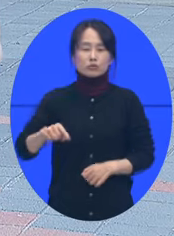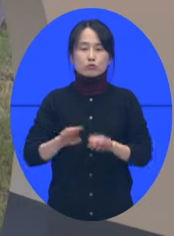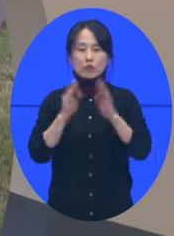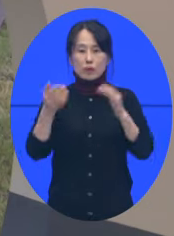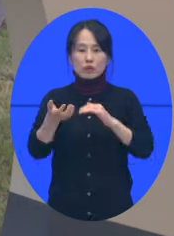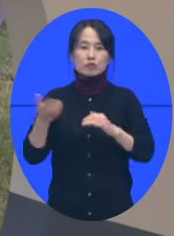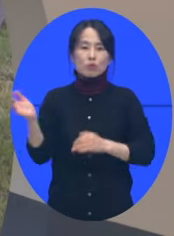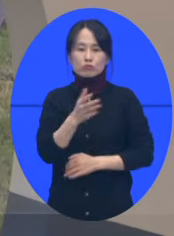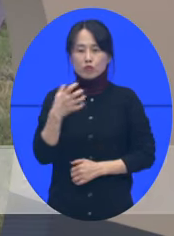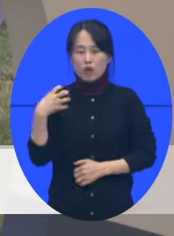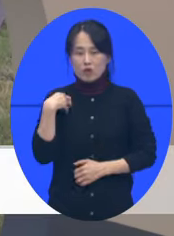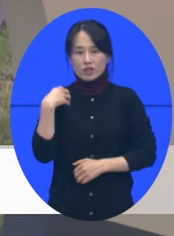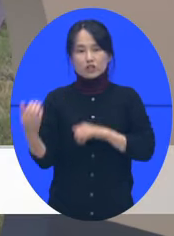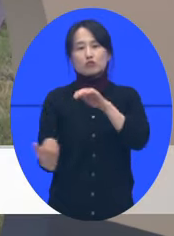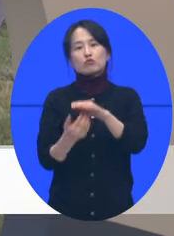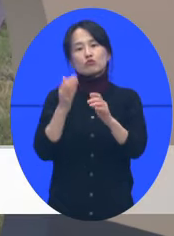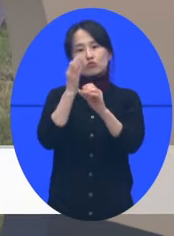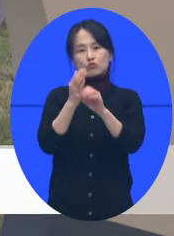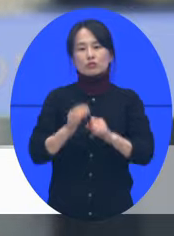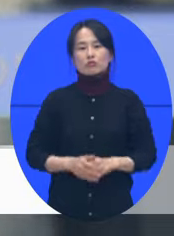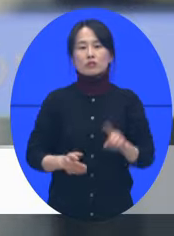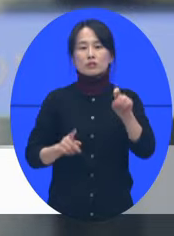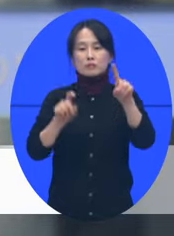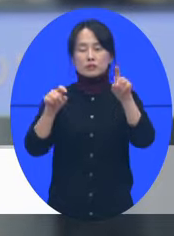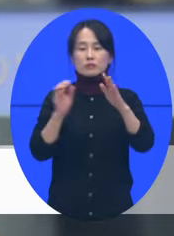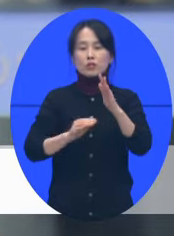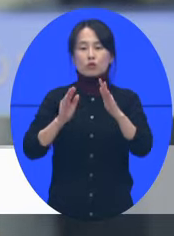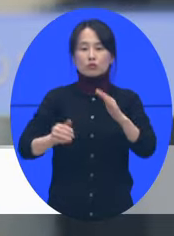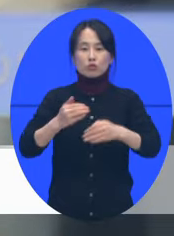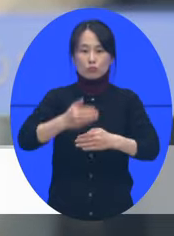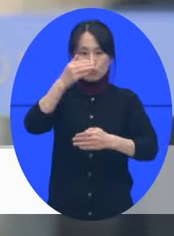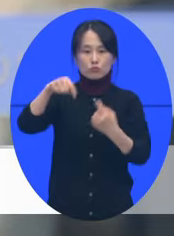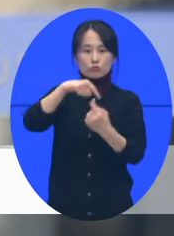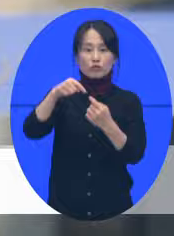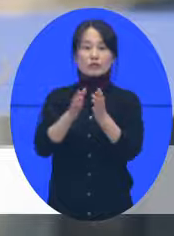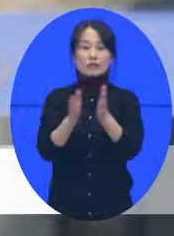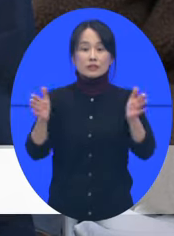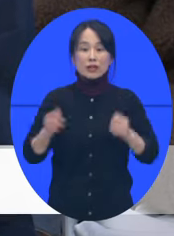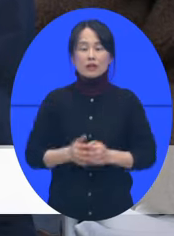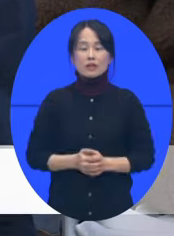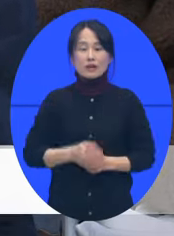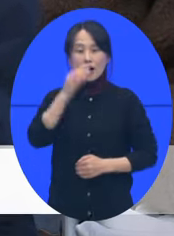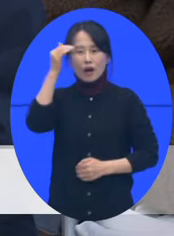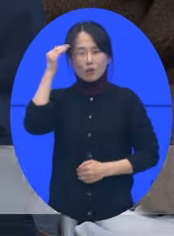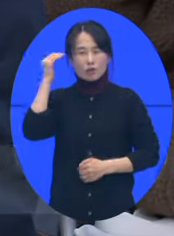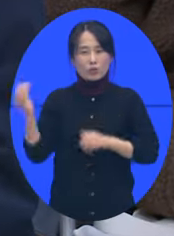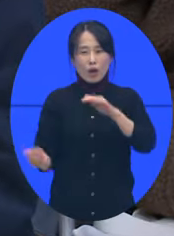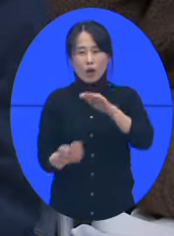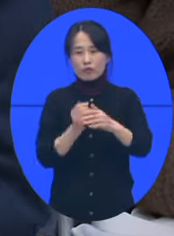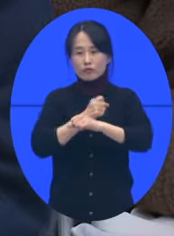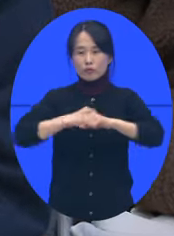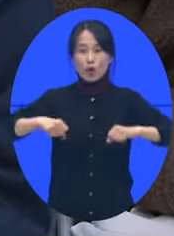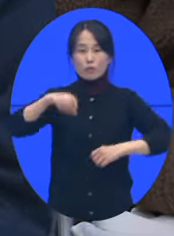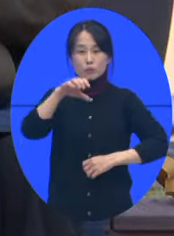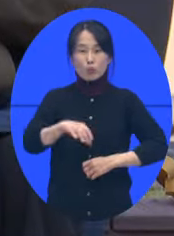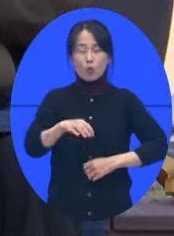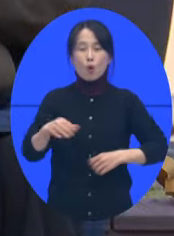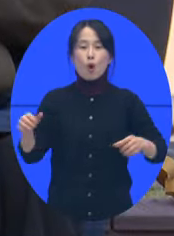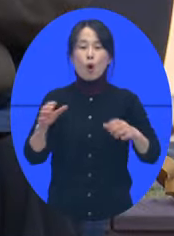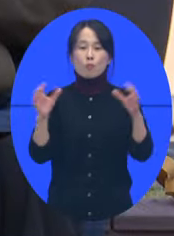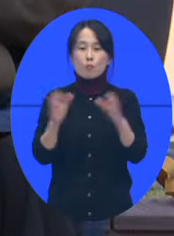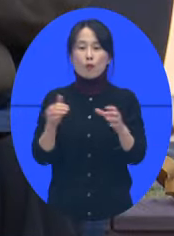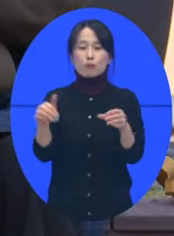있습니다. 11일 정식으로 문을 열고 본격 운영에 들어갔습니다. 국내 최대 규모를 자랑하는 반려동물